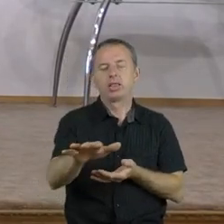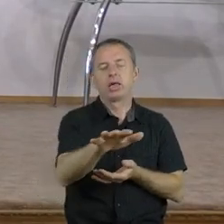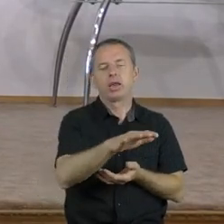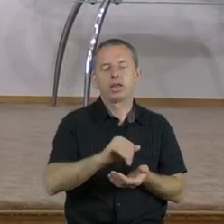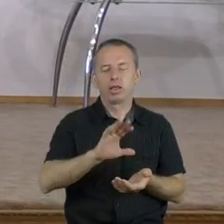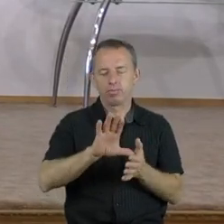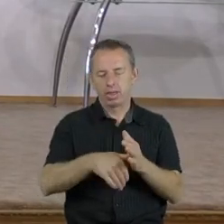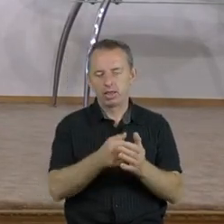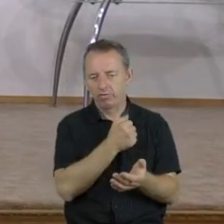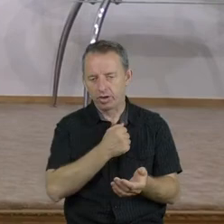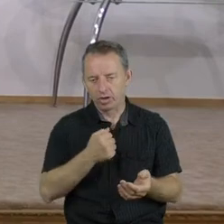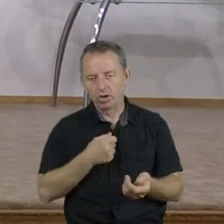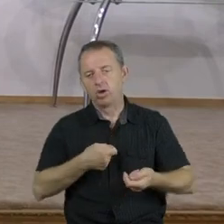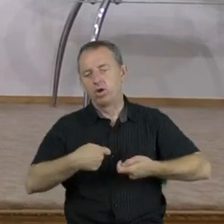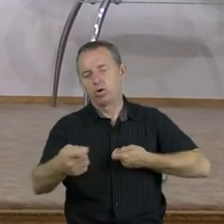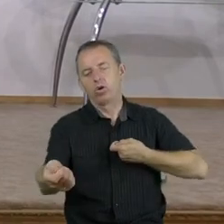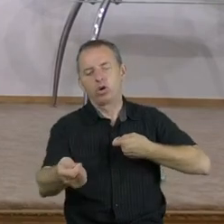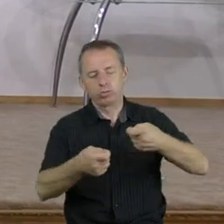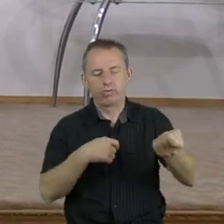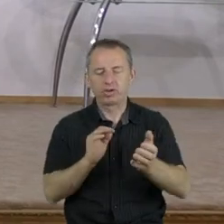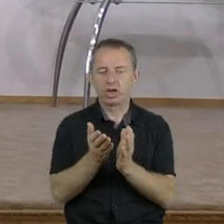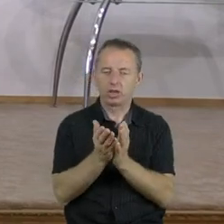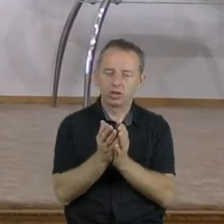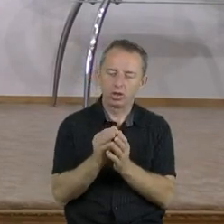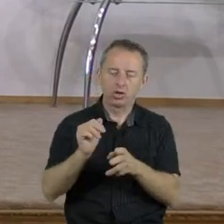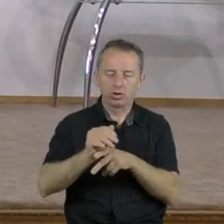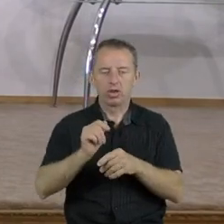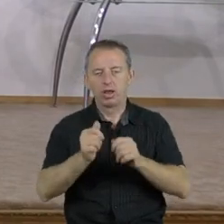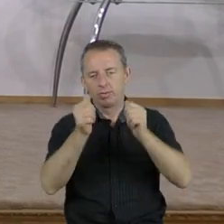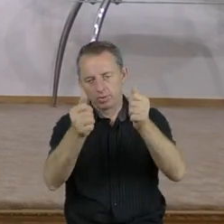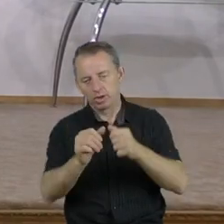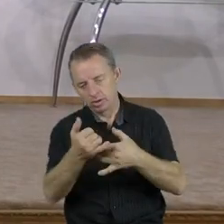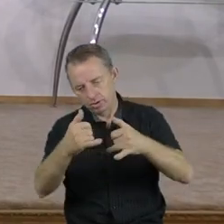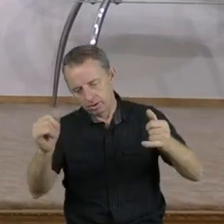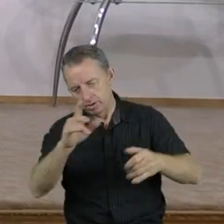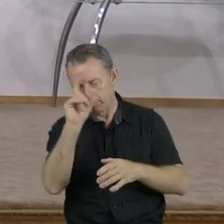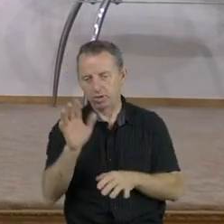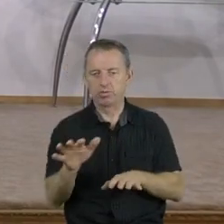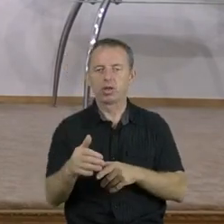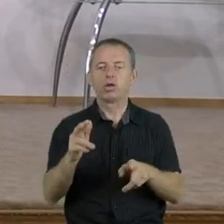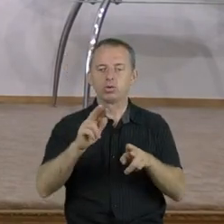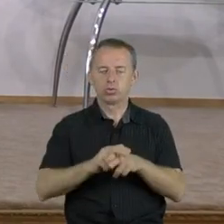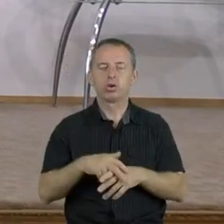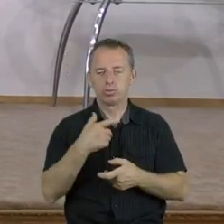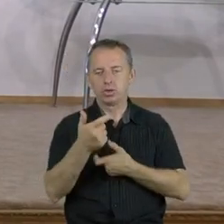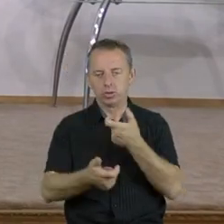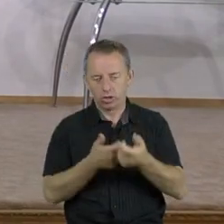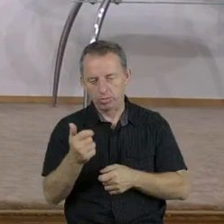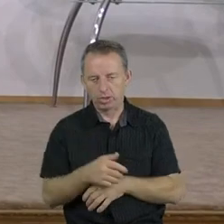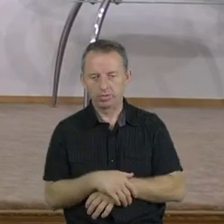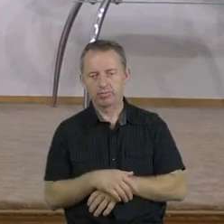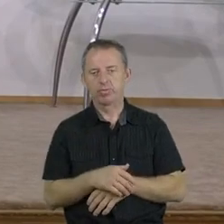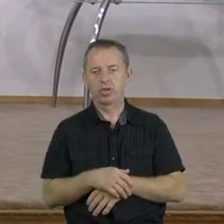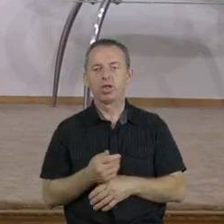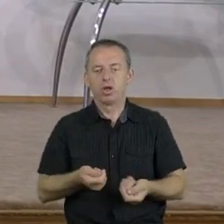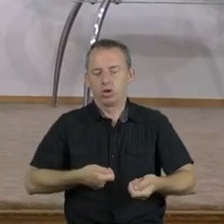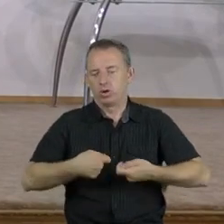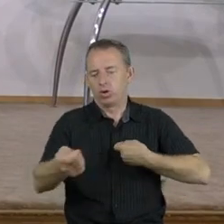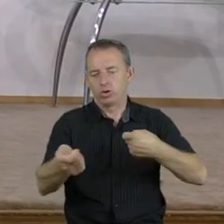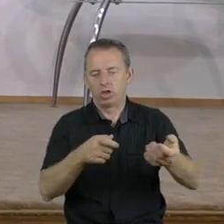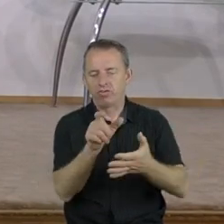Warszawa, rozpowszechniać też literaturę w bibliotekach plenerowych, co też robiliśmy, rozdawać